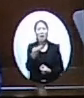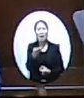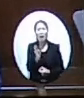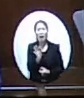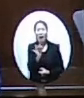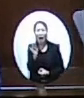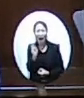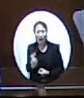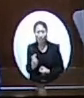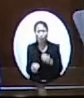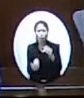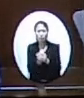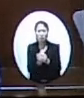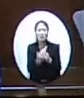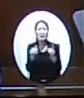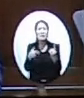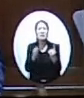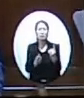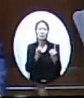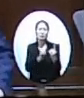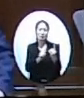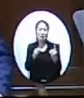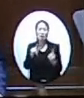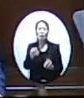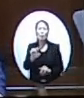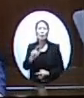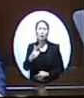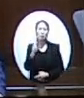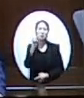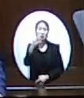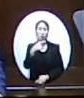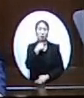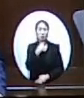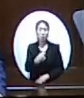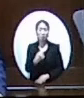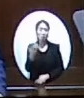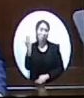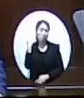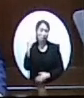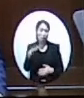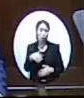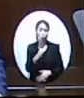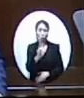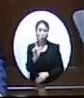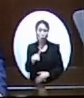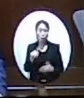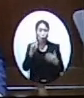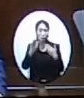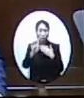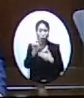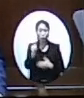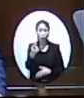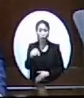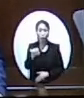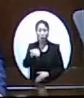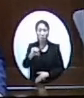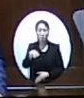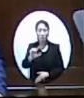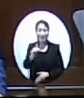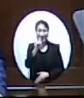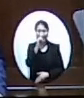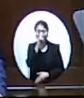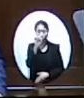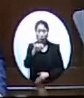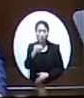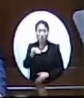대하여 이야기하고자 합니다. 지난달 초복을 맞아 포크맨 월전리에 소재한